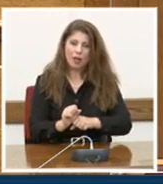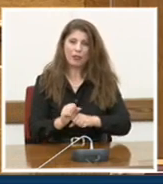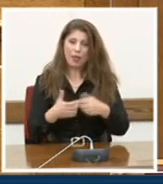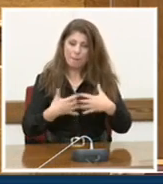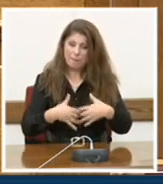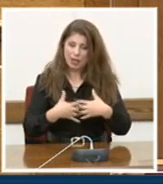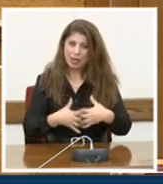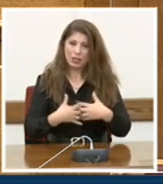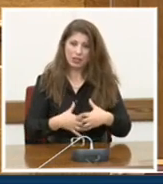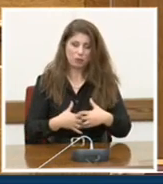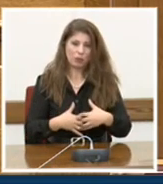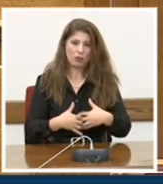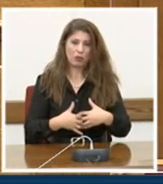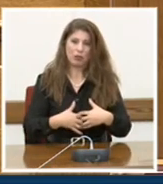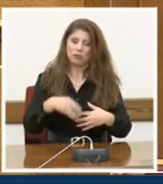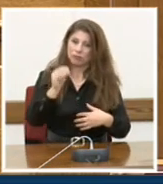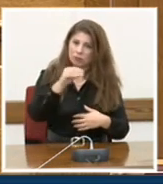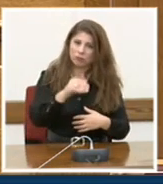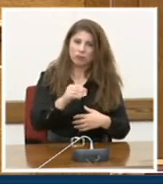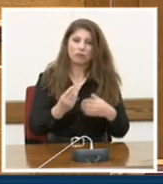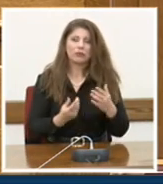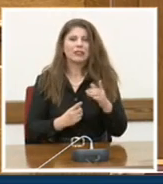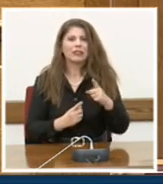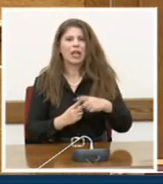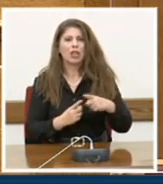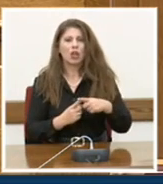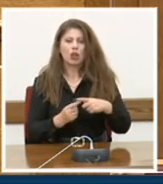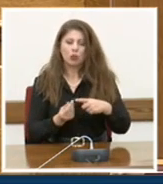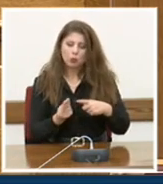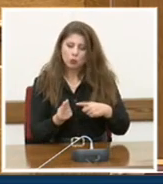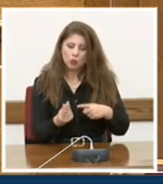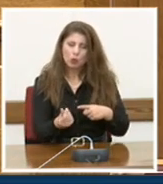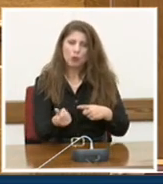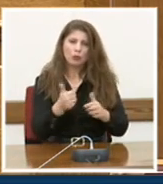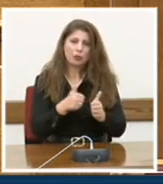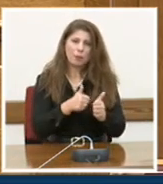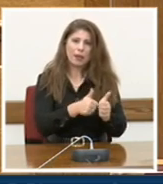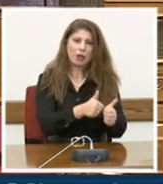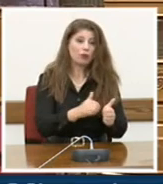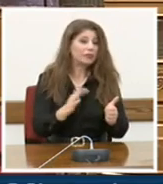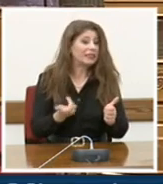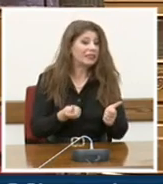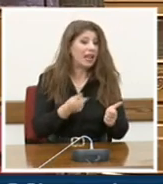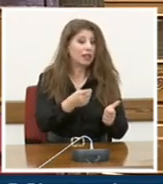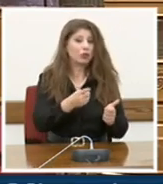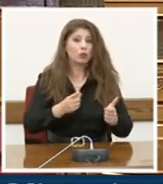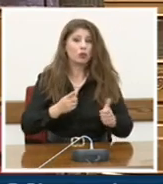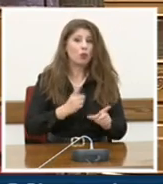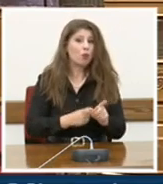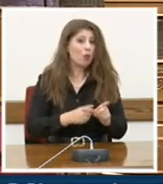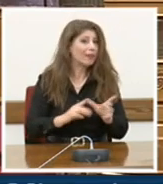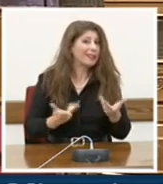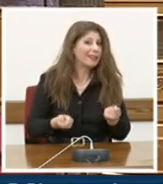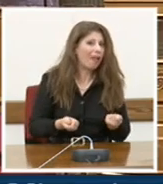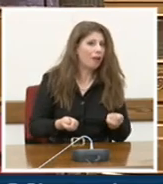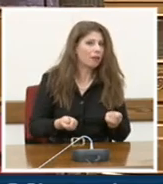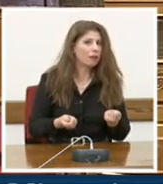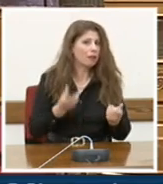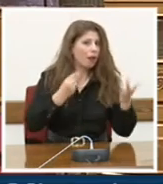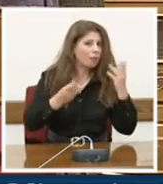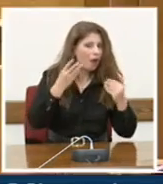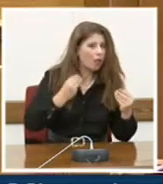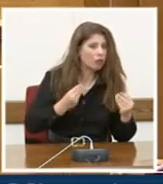την αξιοποίηση τεχνολογικών μέσων να παρακολουθήσουν τη δράση του ΚΚΕ. Τα όσα υπόθηκαν